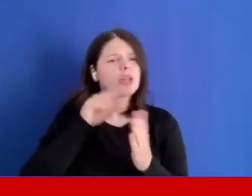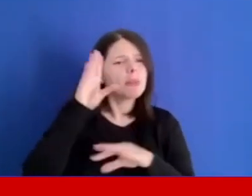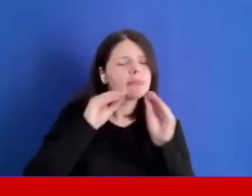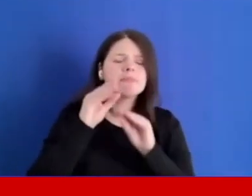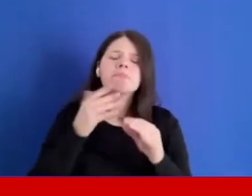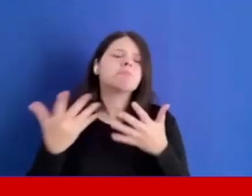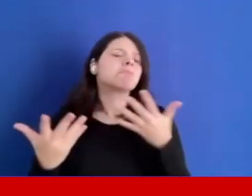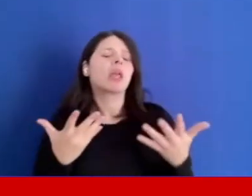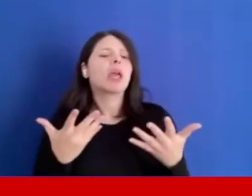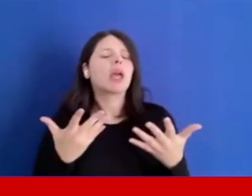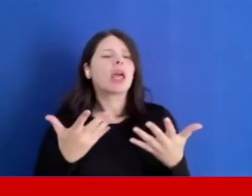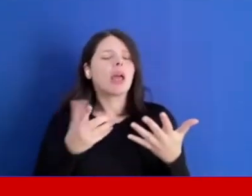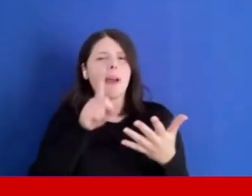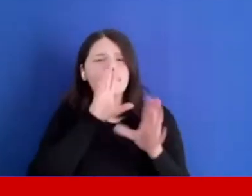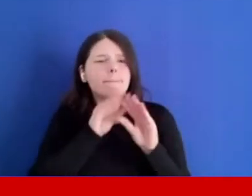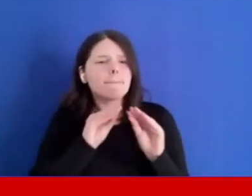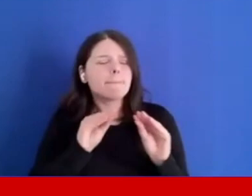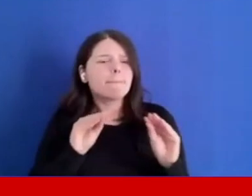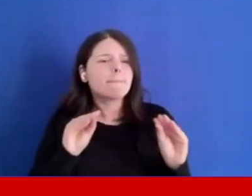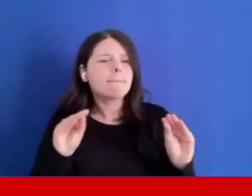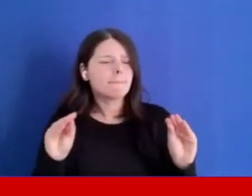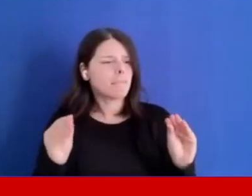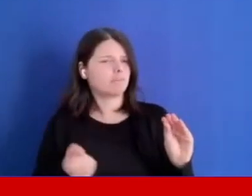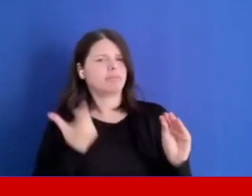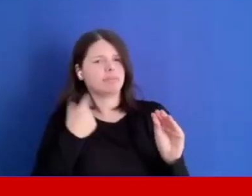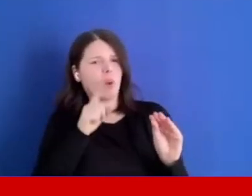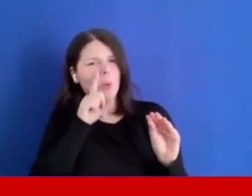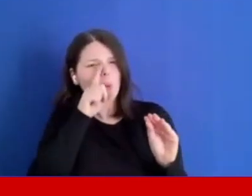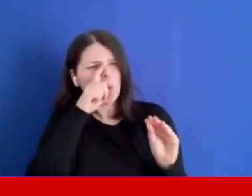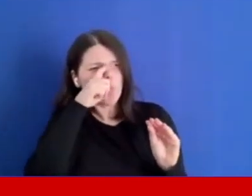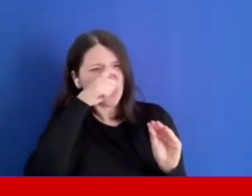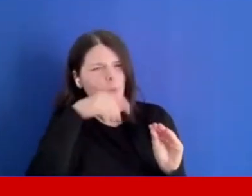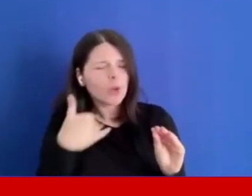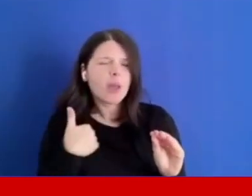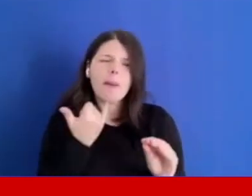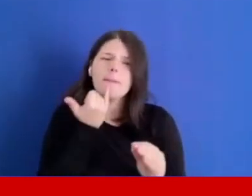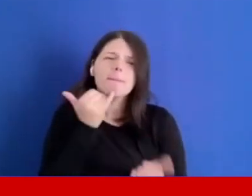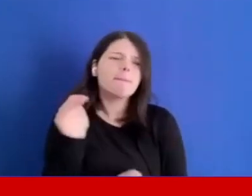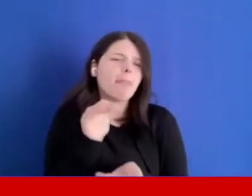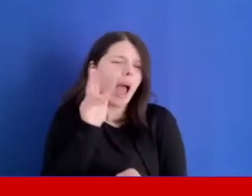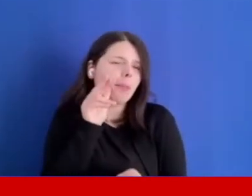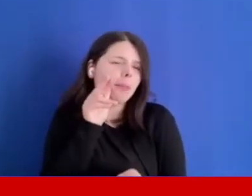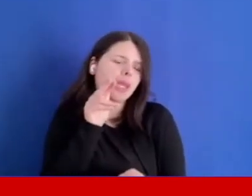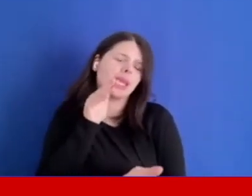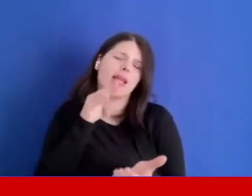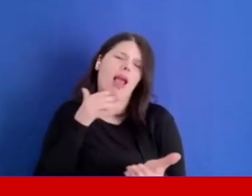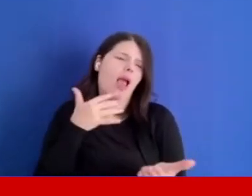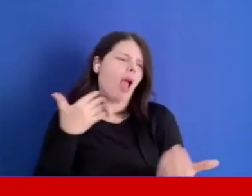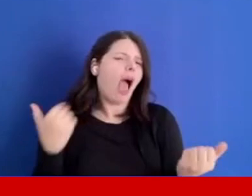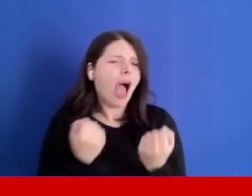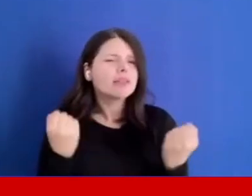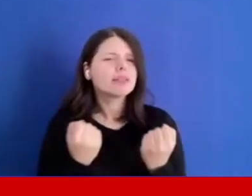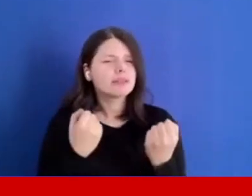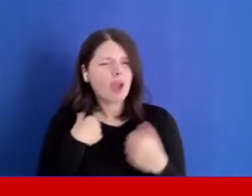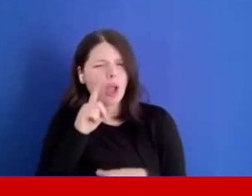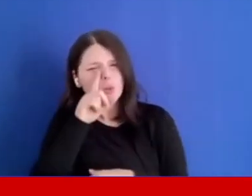poi questo silenzio era una cosa così curiosa, quindi prendevo tutto, ero una bambina molto attiva, molto curiosa, infatti